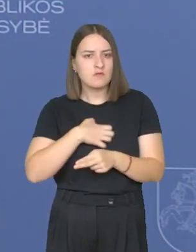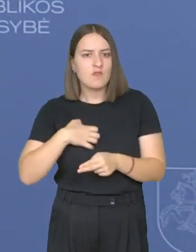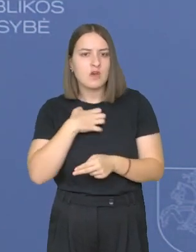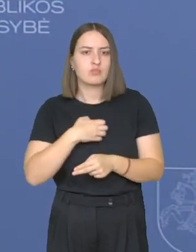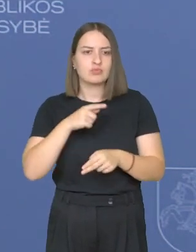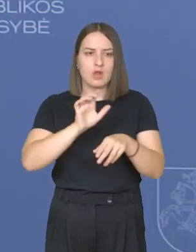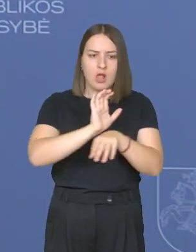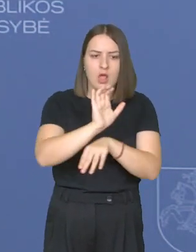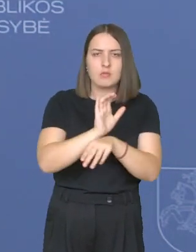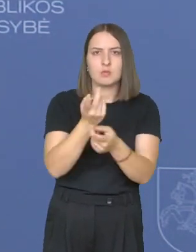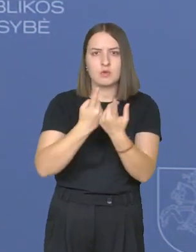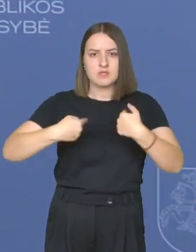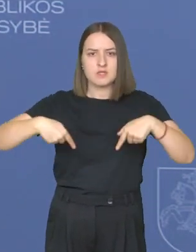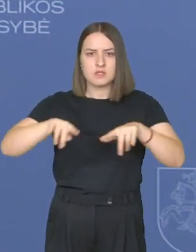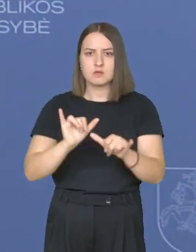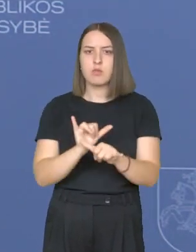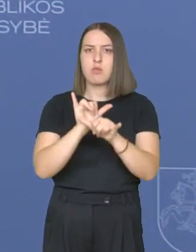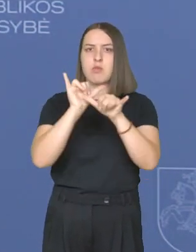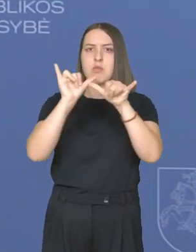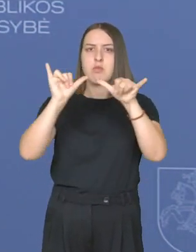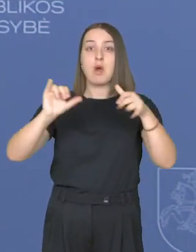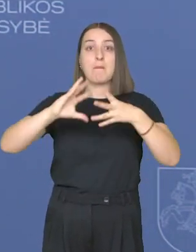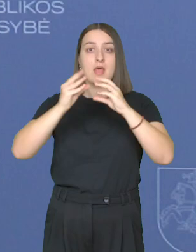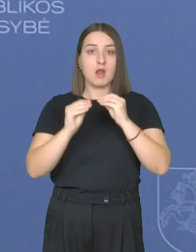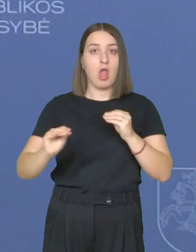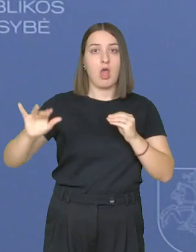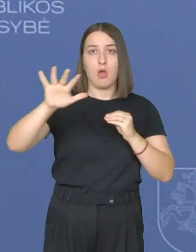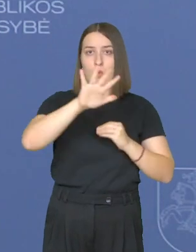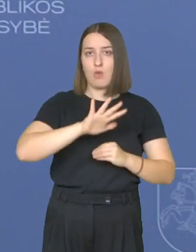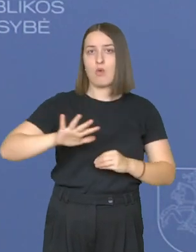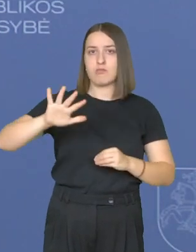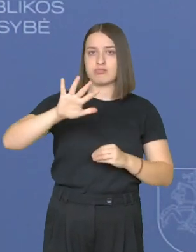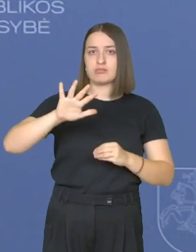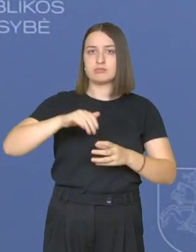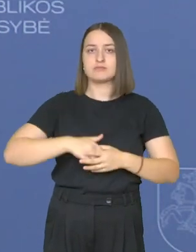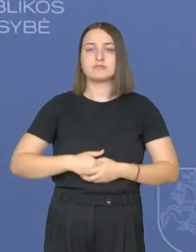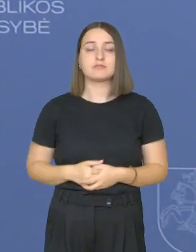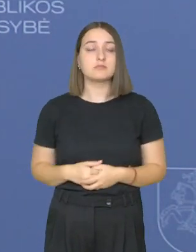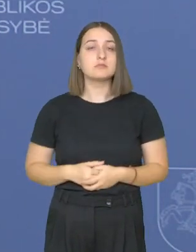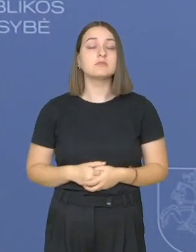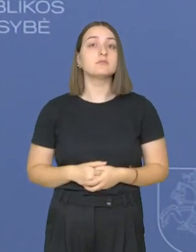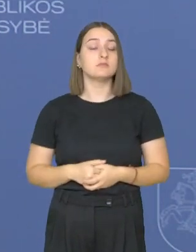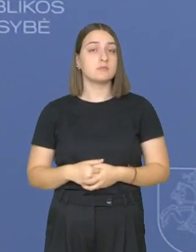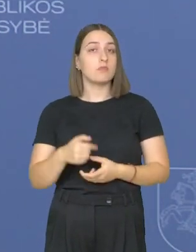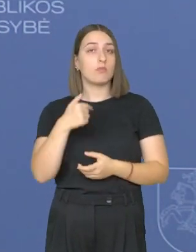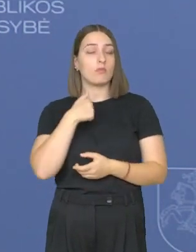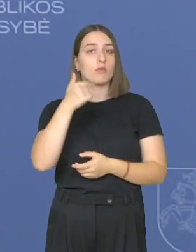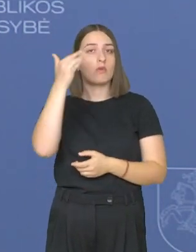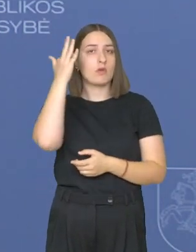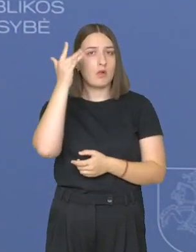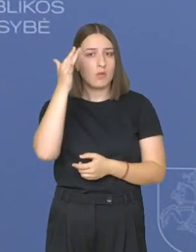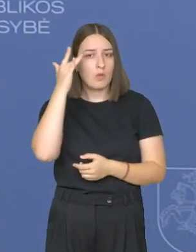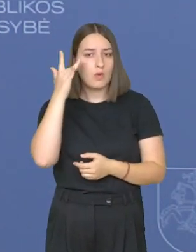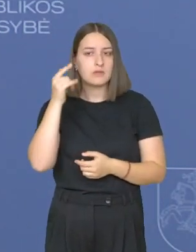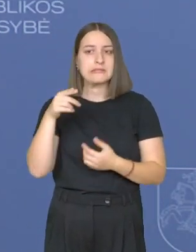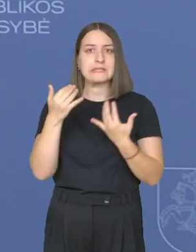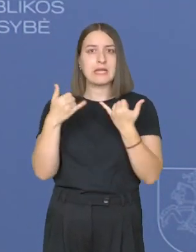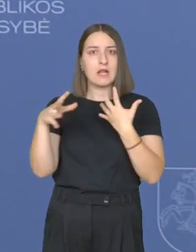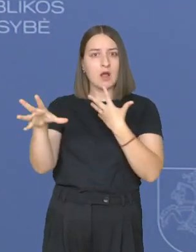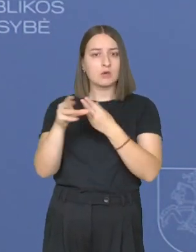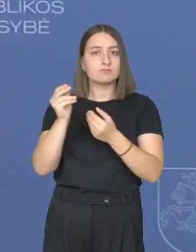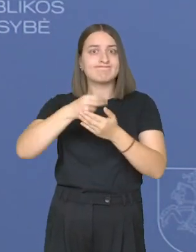kad jie plėtotųsi taip pat europoje todėl šita partnerystė a mano vertinimu yra dar vienas labai labai svarbus